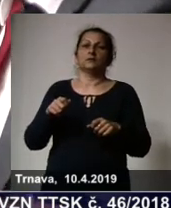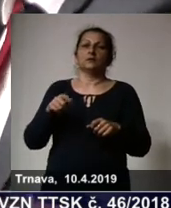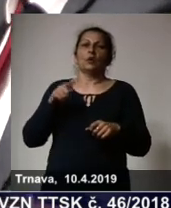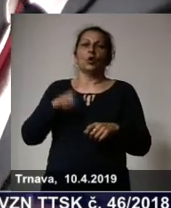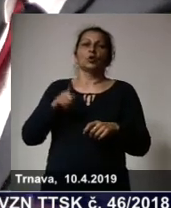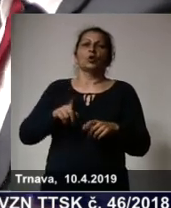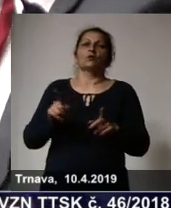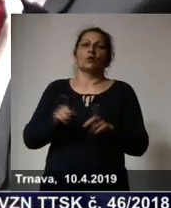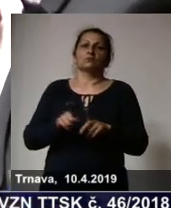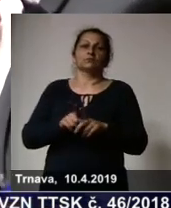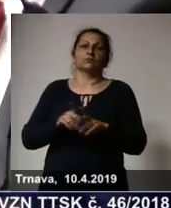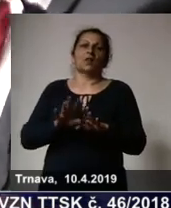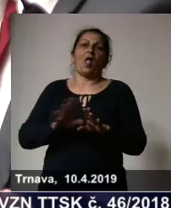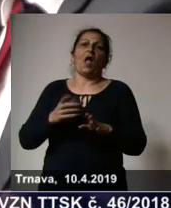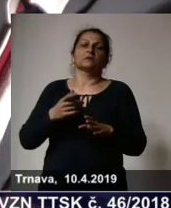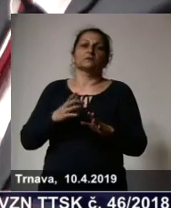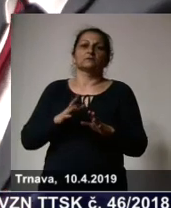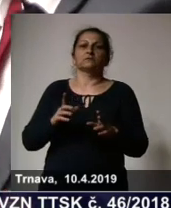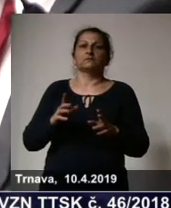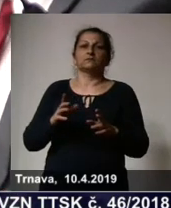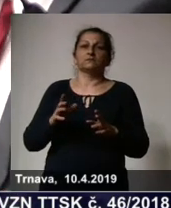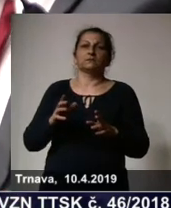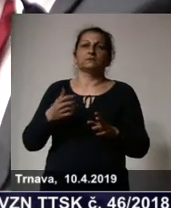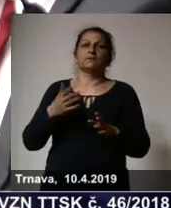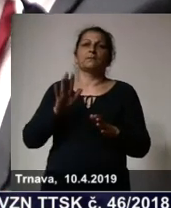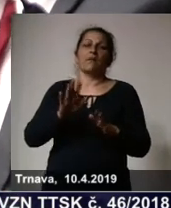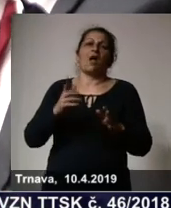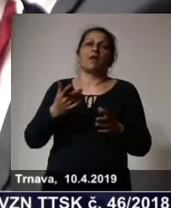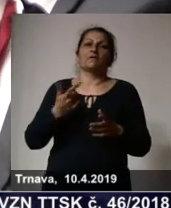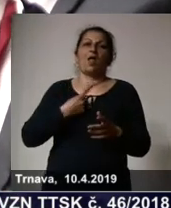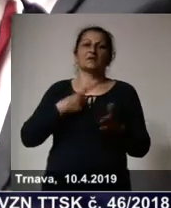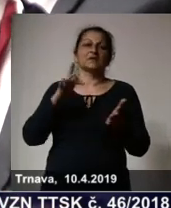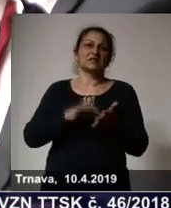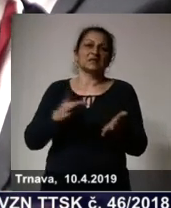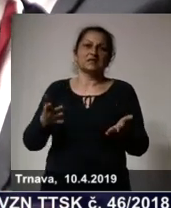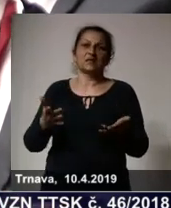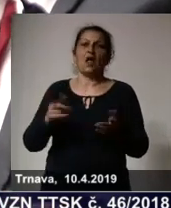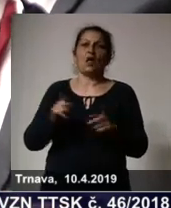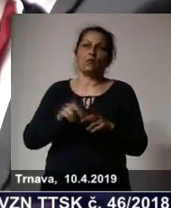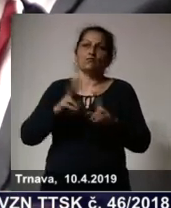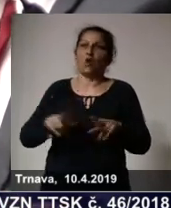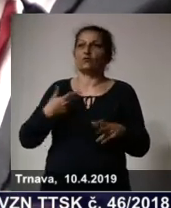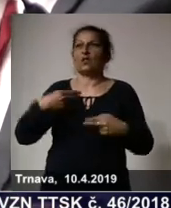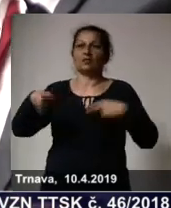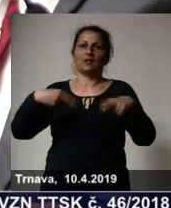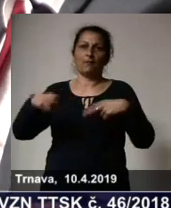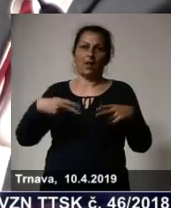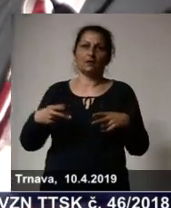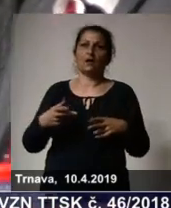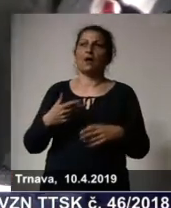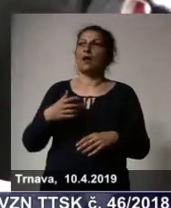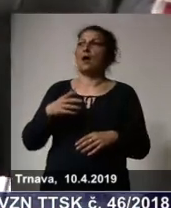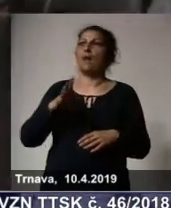za precizovanie toho, kam to chceme cieliť. Samozrejme, je to na debatu. Nech sa páči, pán poslanec